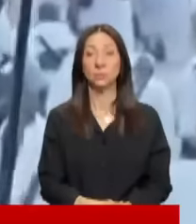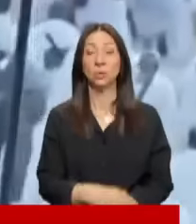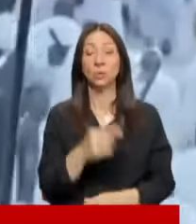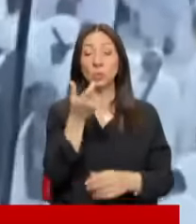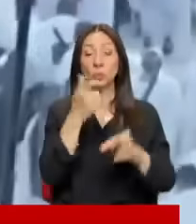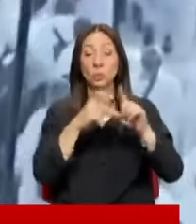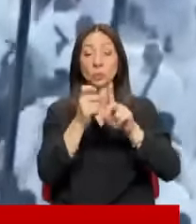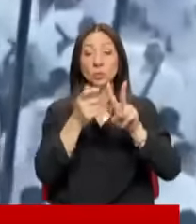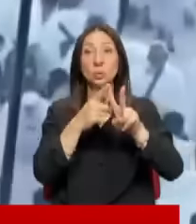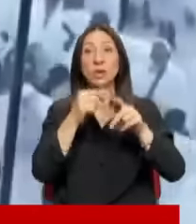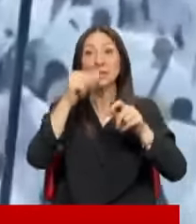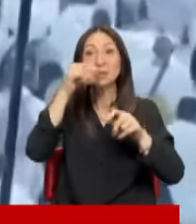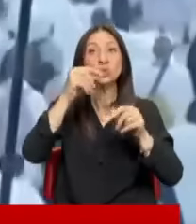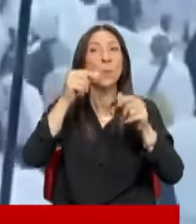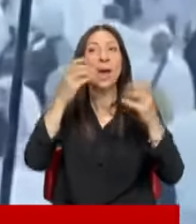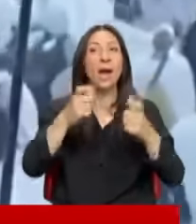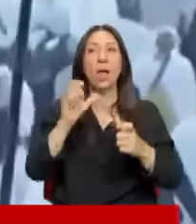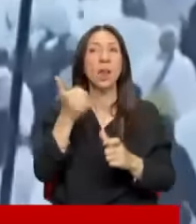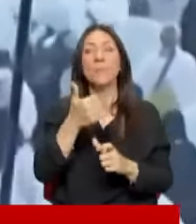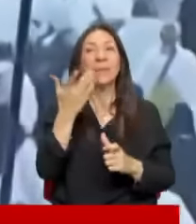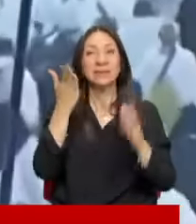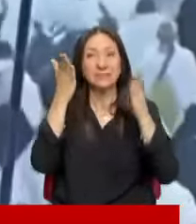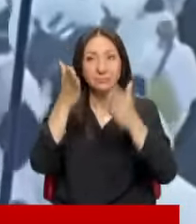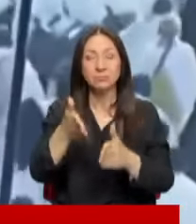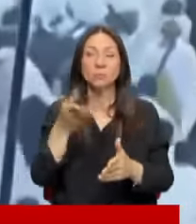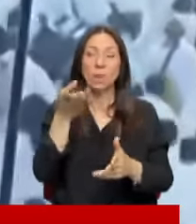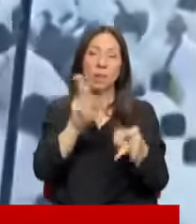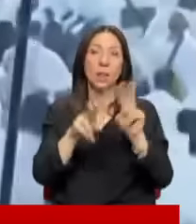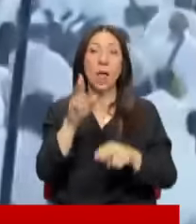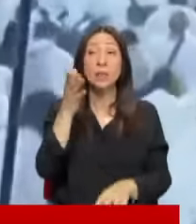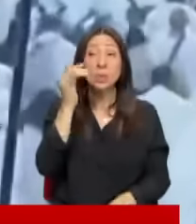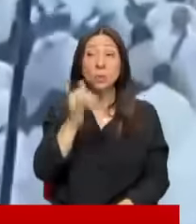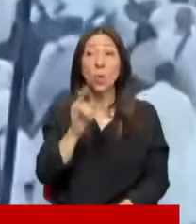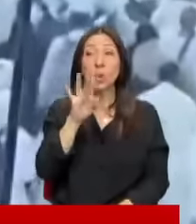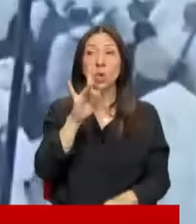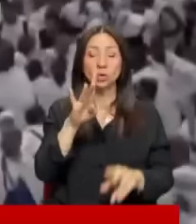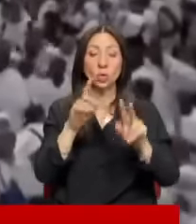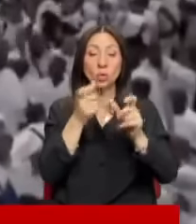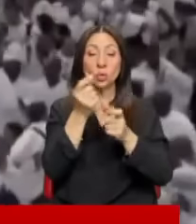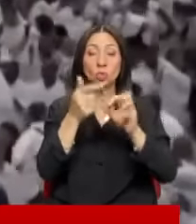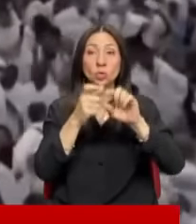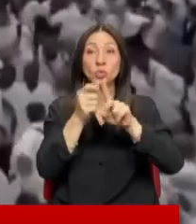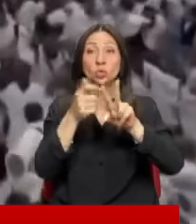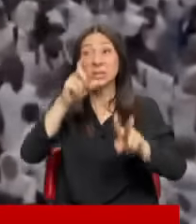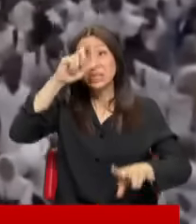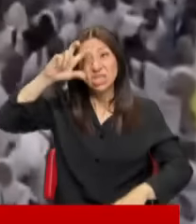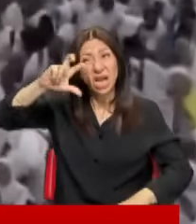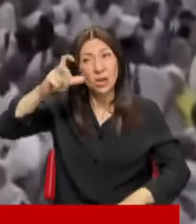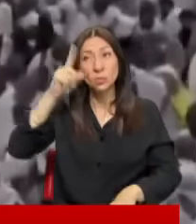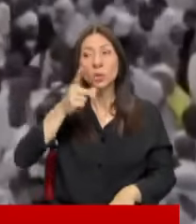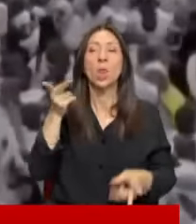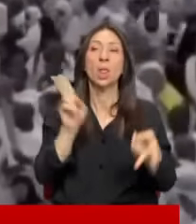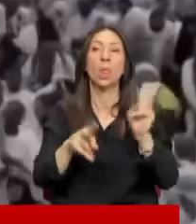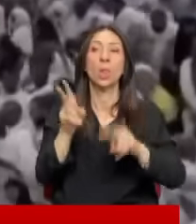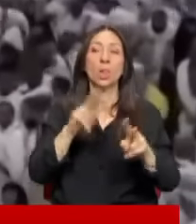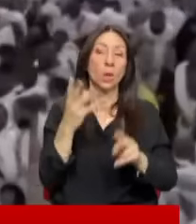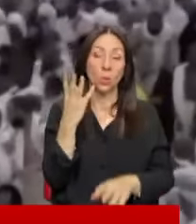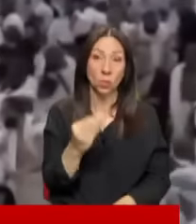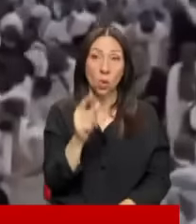Ürdünlü hacı adayları ise kutsal topraklarda hayatını kaybetti. En az 14 Ürdün vatandaşı sıcak çarpması sonucu yaşamını